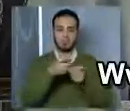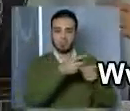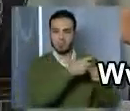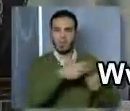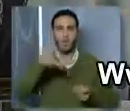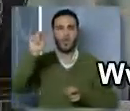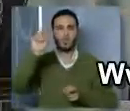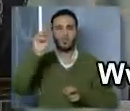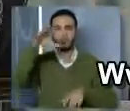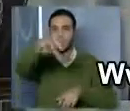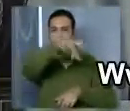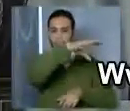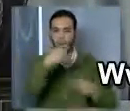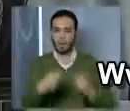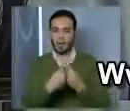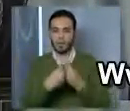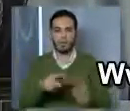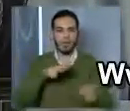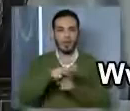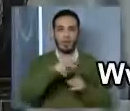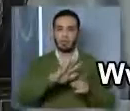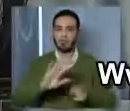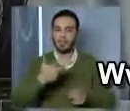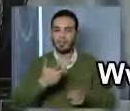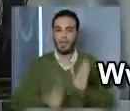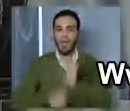يجي 20 دولة دخلت معركة وهزمتهم عصابة صهيونية.